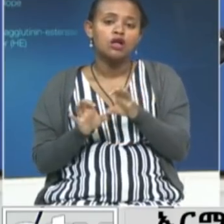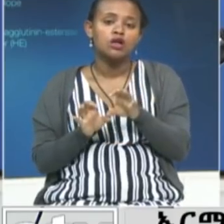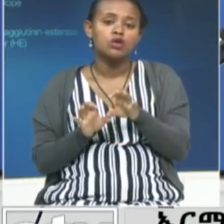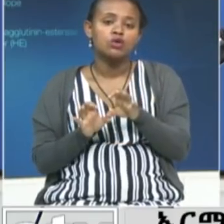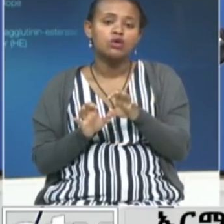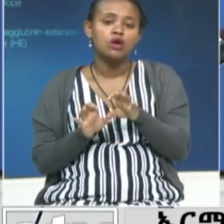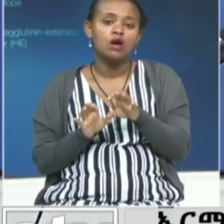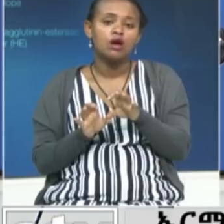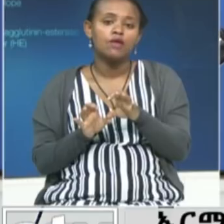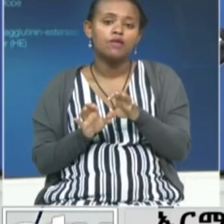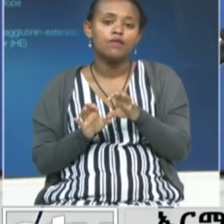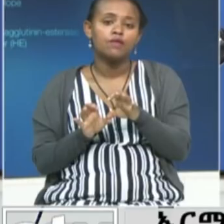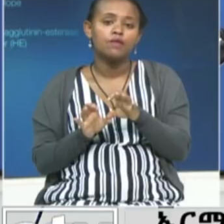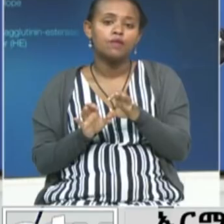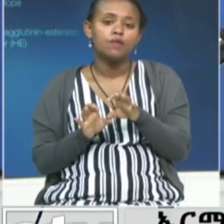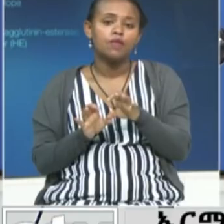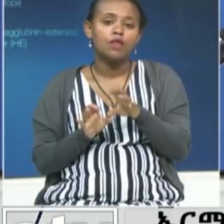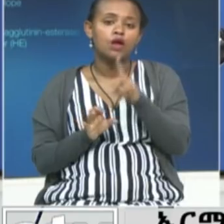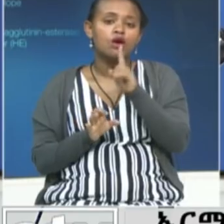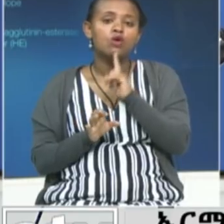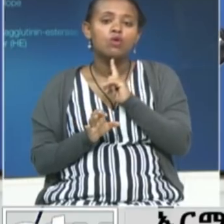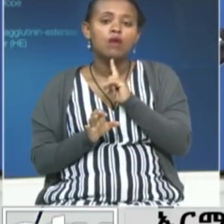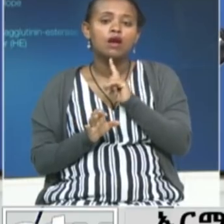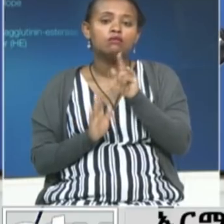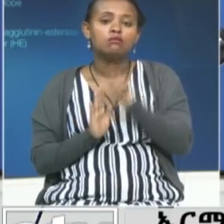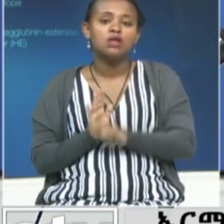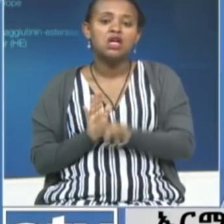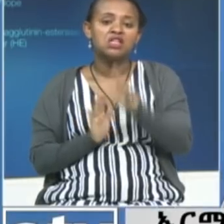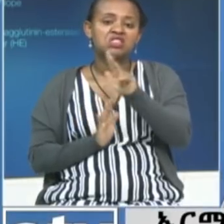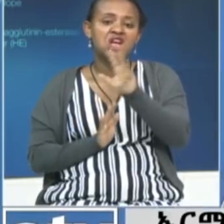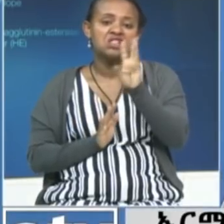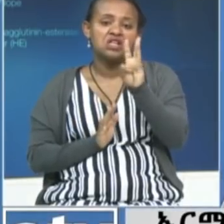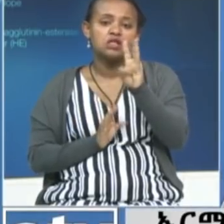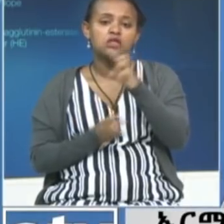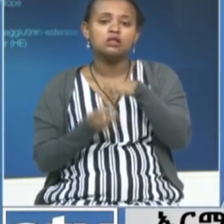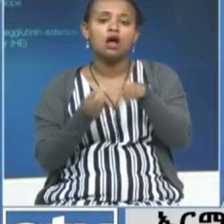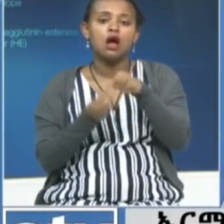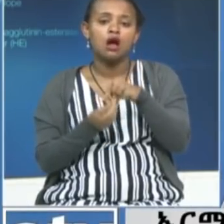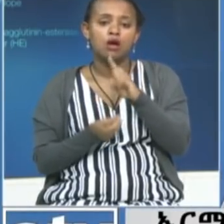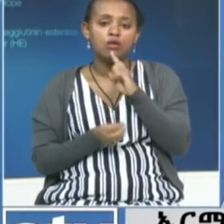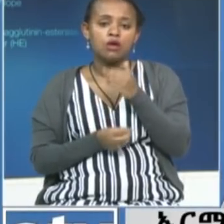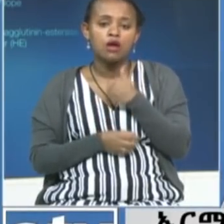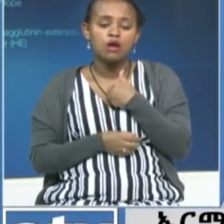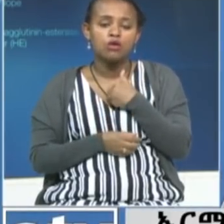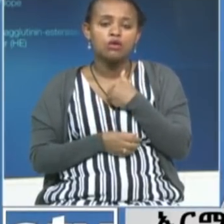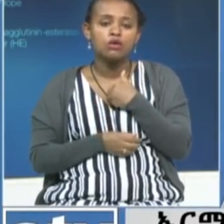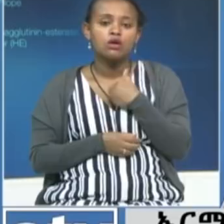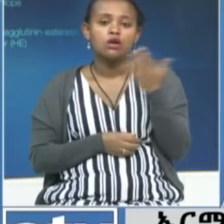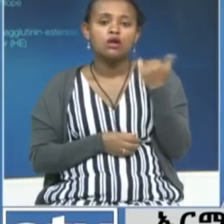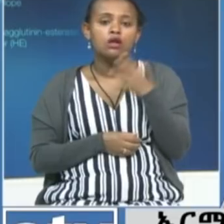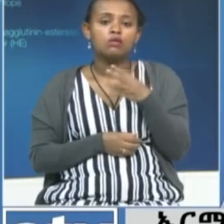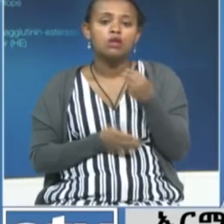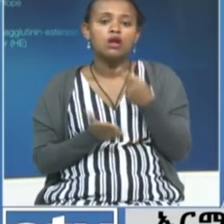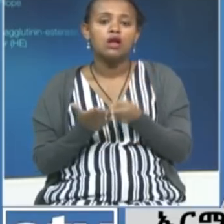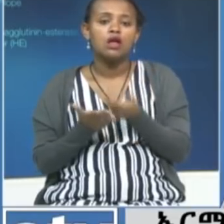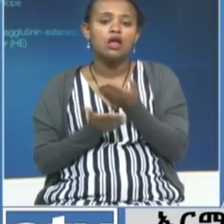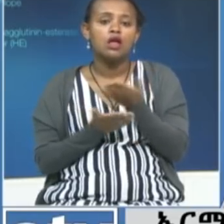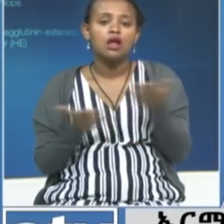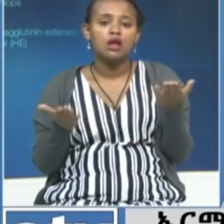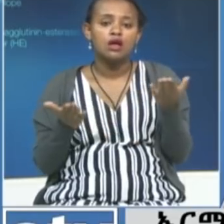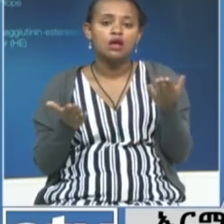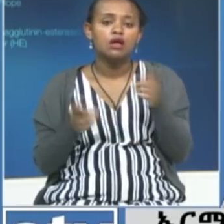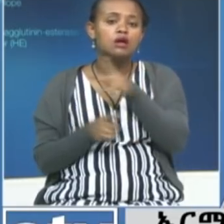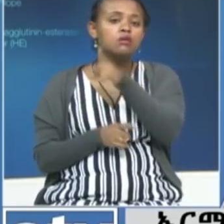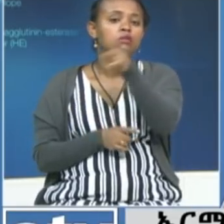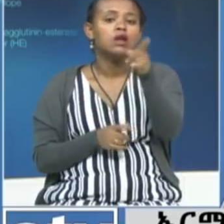አደርግ ኦልሬዲ ከኖርማል በታች ያለ አለ 36 ምናምን አካባቢ ያለው እንደዛ አካባቢ ነበር እና እስኪ ይሄ ነገር በእናንተ